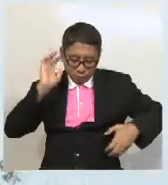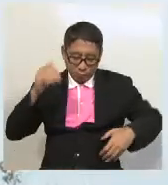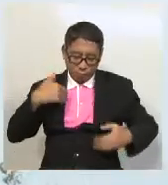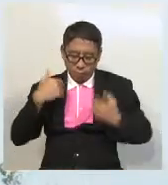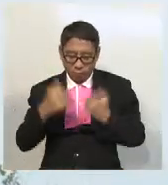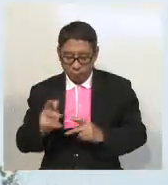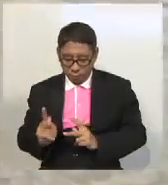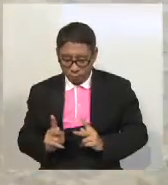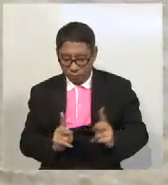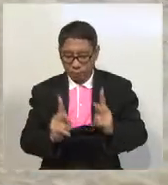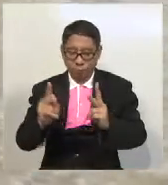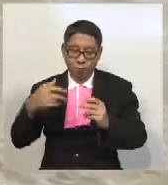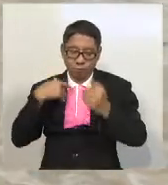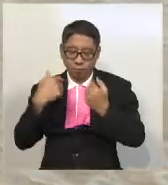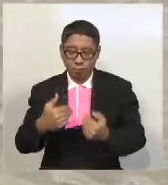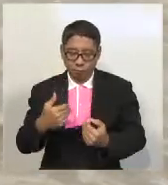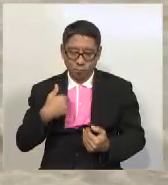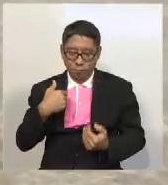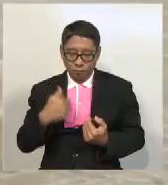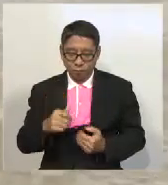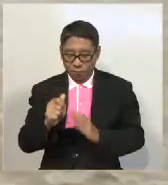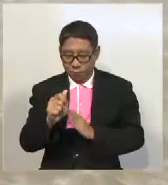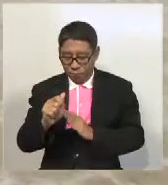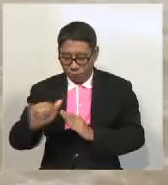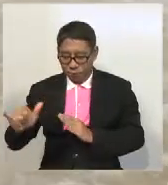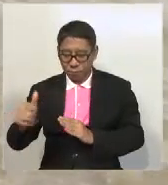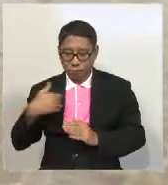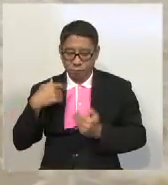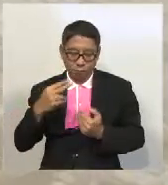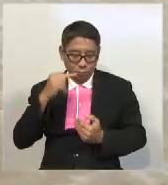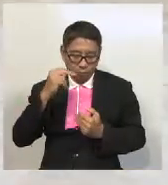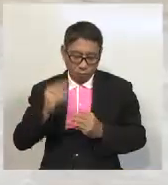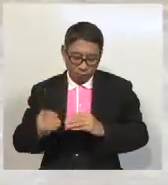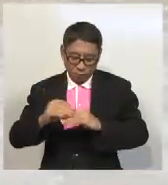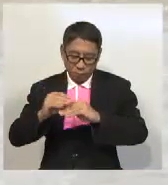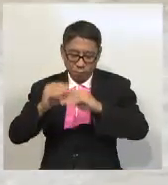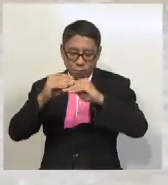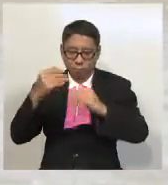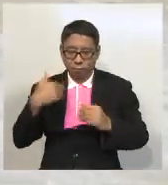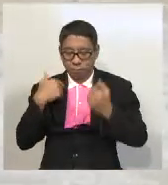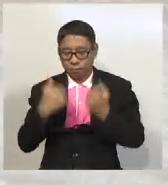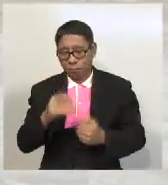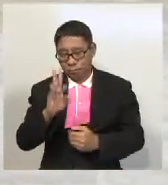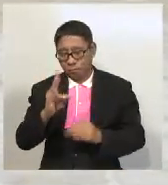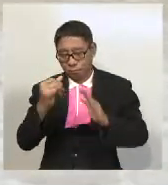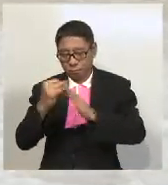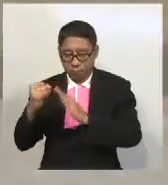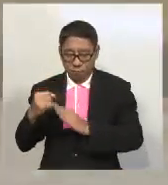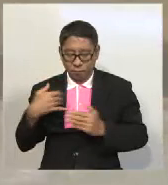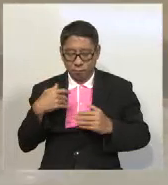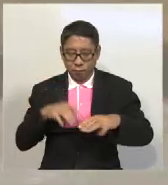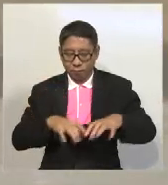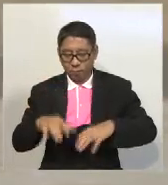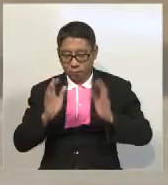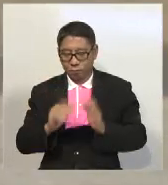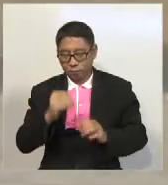องชัยนาทป่าสักและคลองชัยนาทอยุธยามีปริมาณเพิ่มสูงขึ้นด้วยทำให้ทั้ง7จังหวัดได้จัดเ